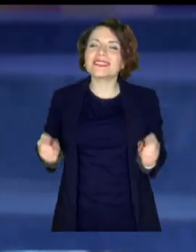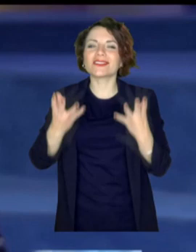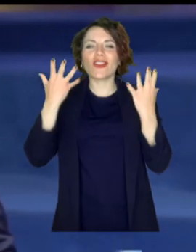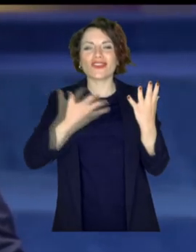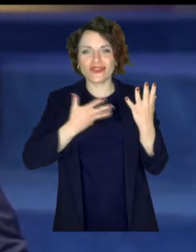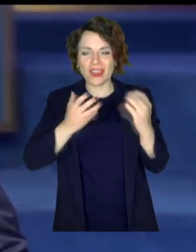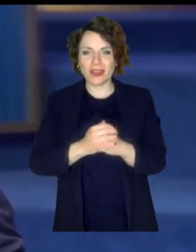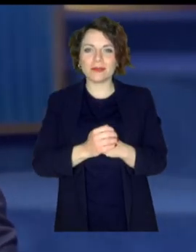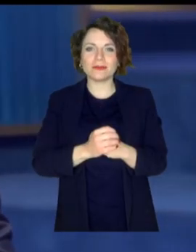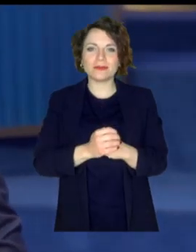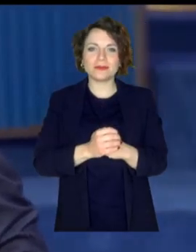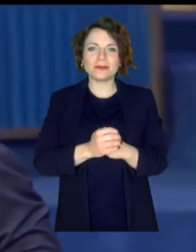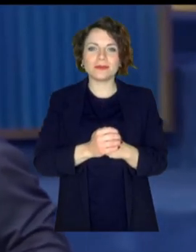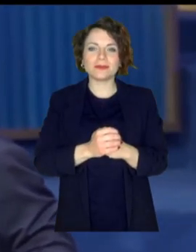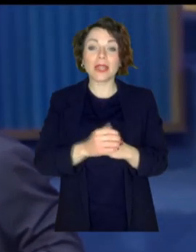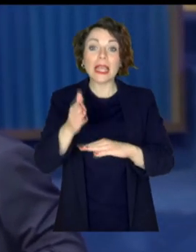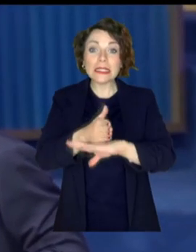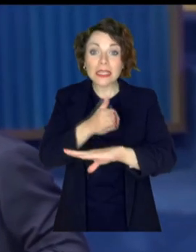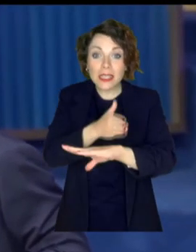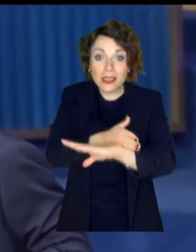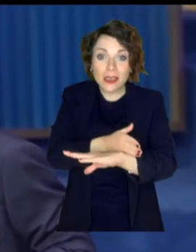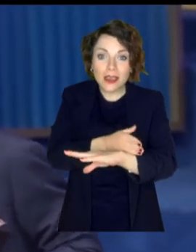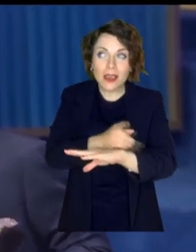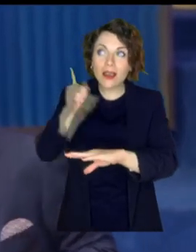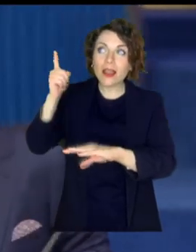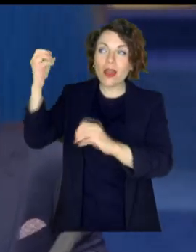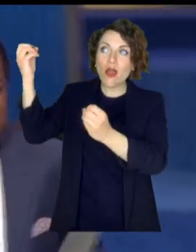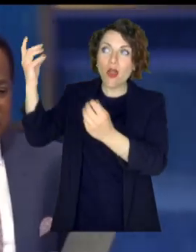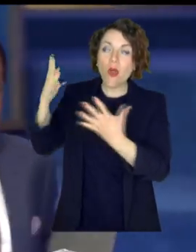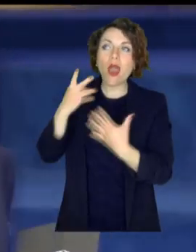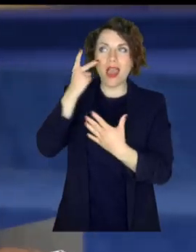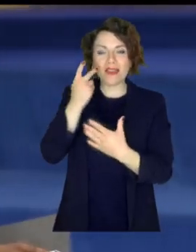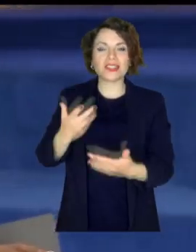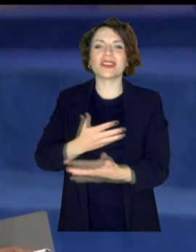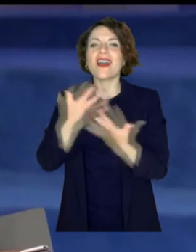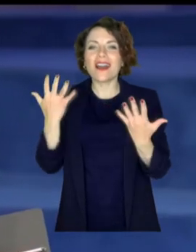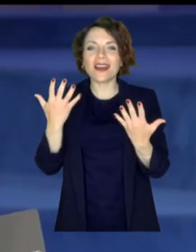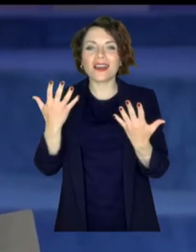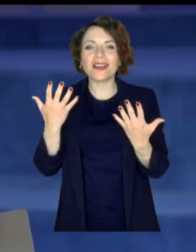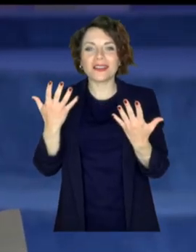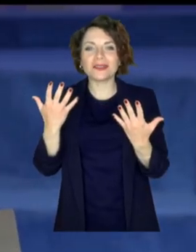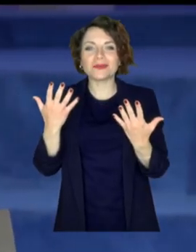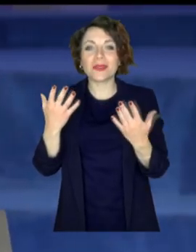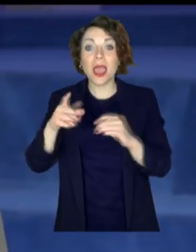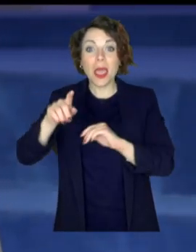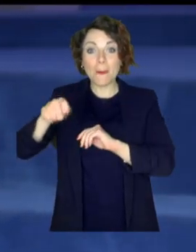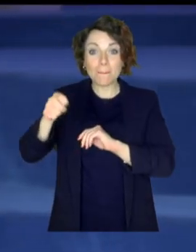rivelazione della luce che aveva visto Isaia, Paolo ha detto, rifulge attraverso di voi. Ciò vuol